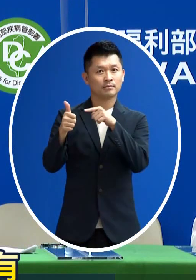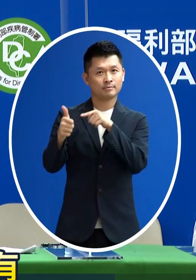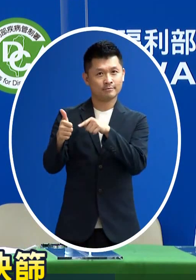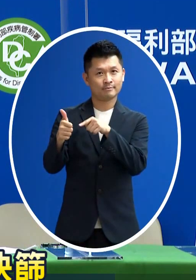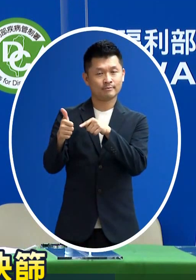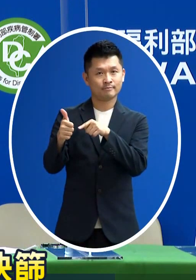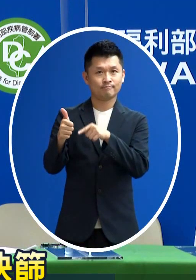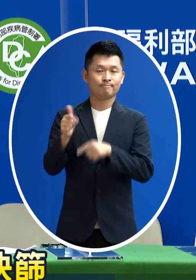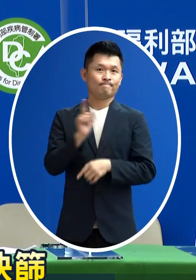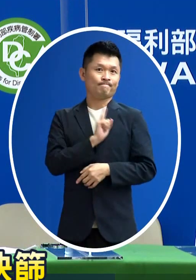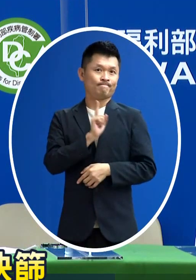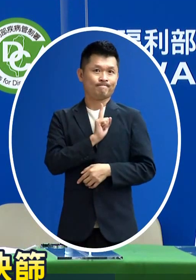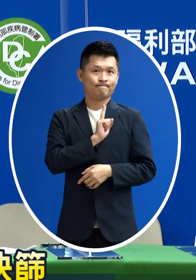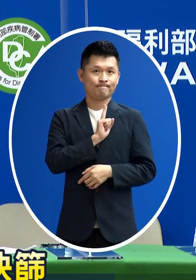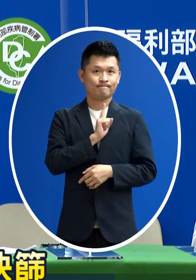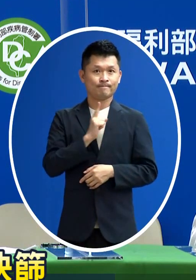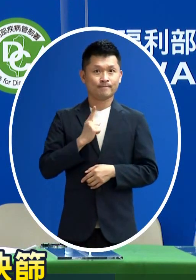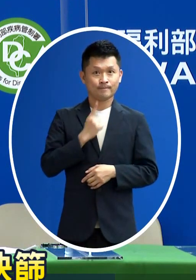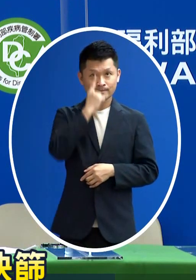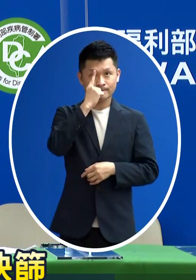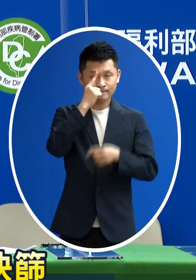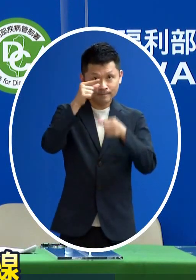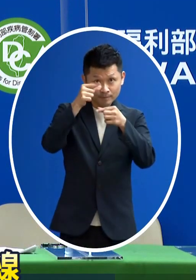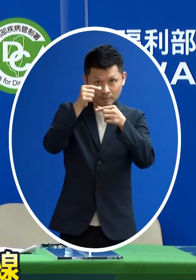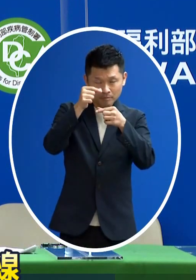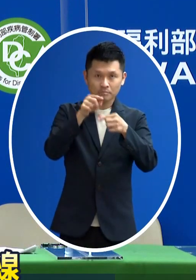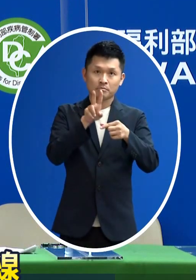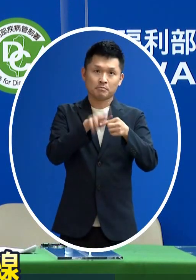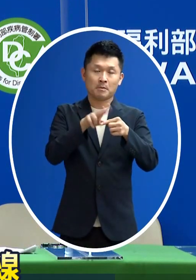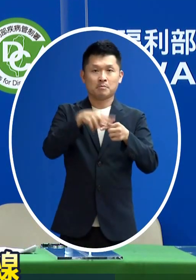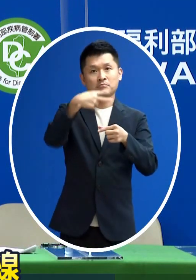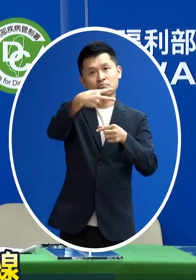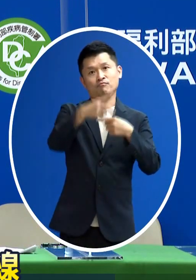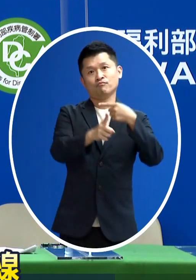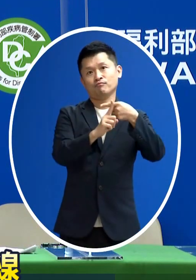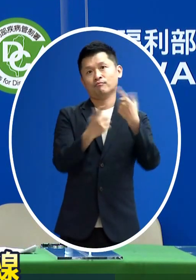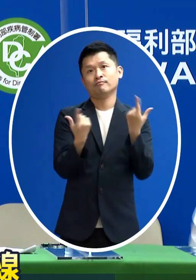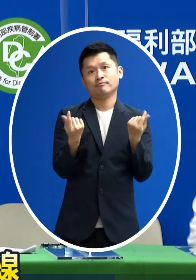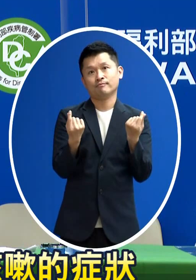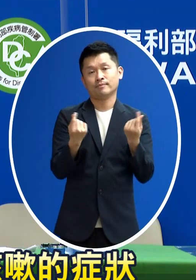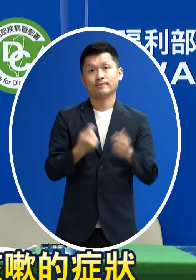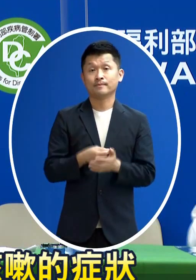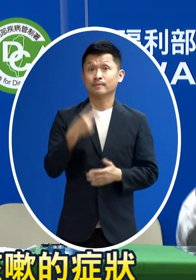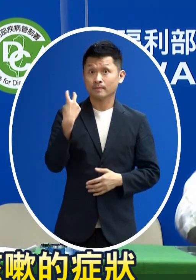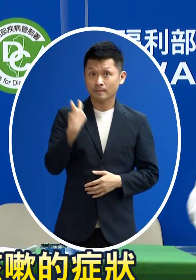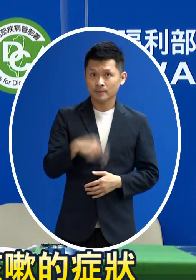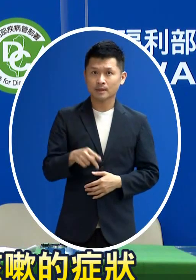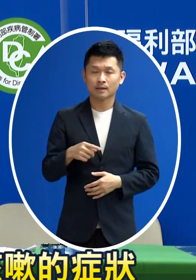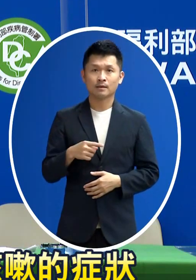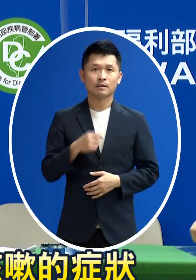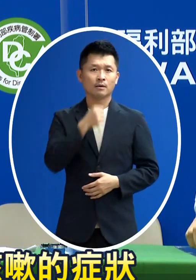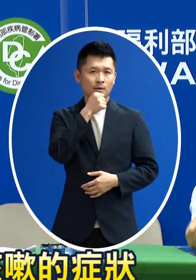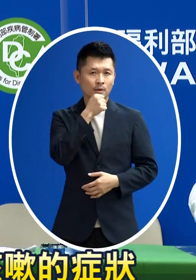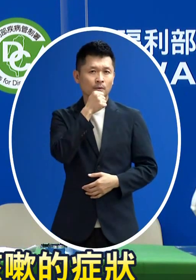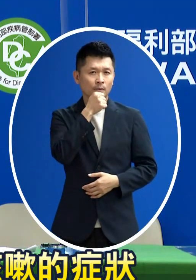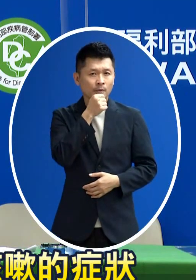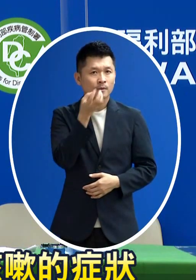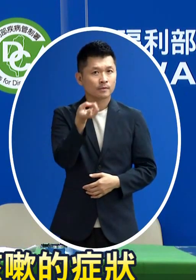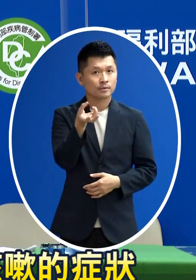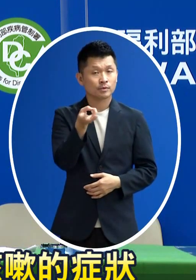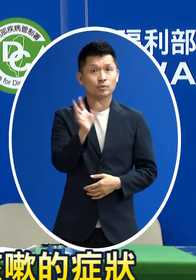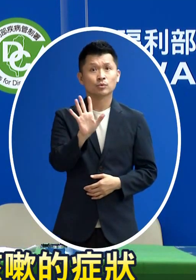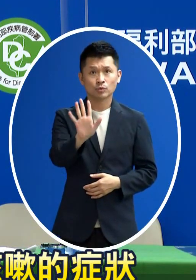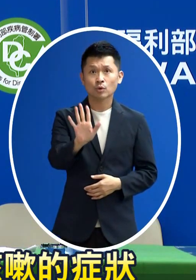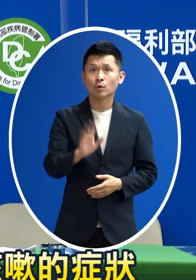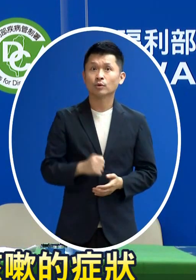天有自己自行做的这个快筛，仍然是阳性，两条线哦。那而且他还有一点点轻微的咳嗽的症